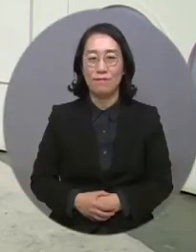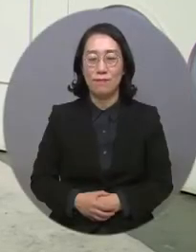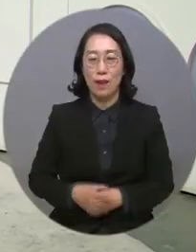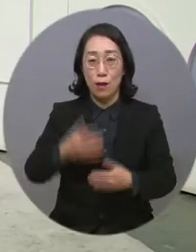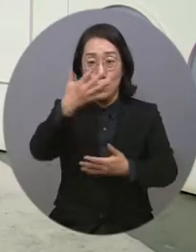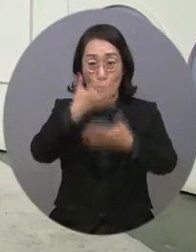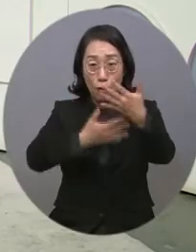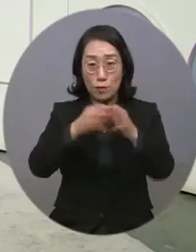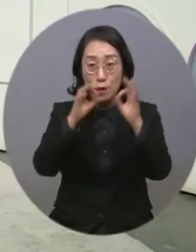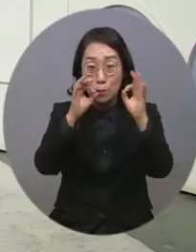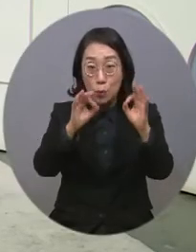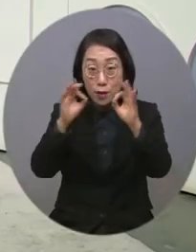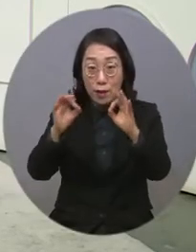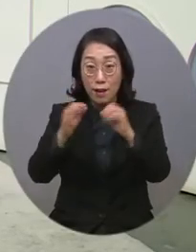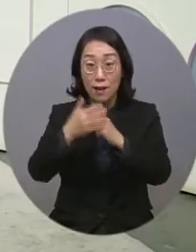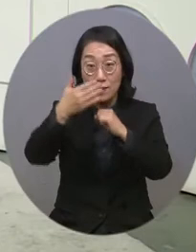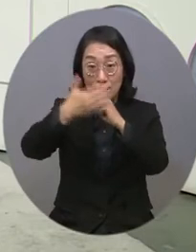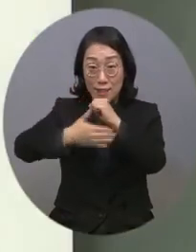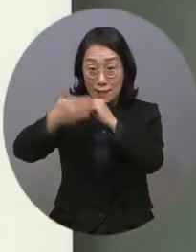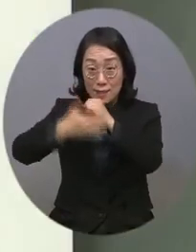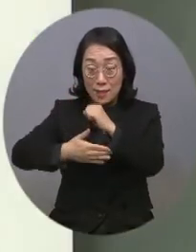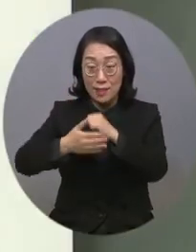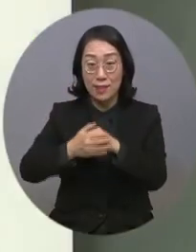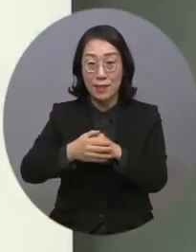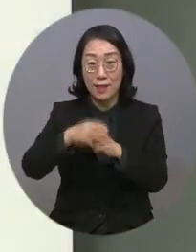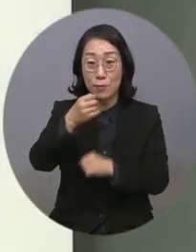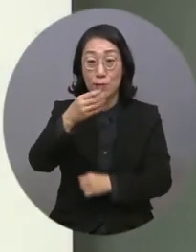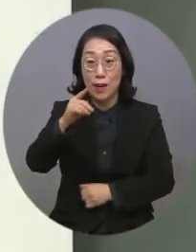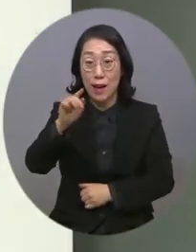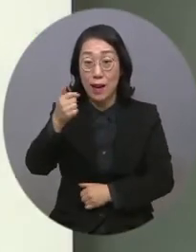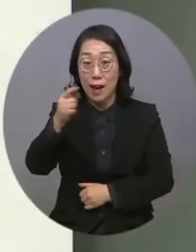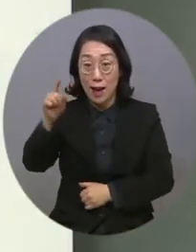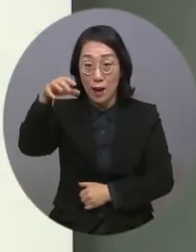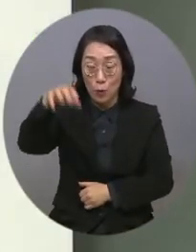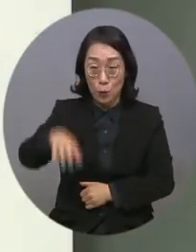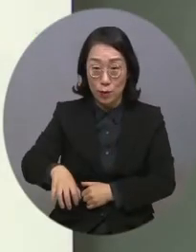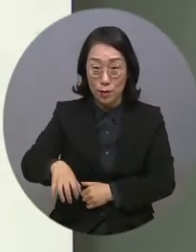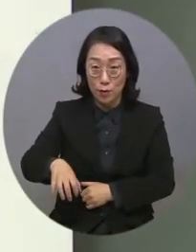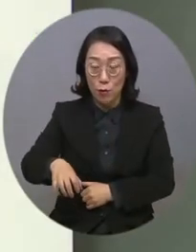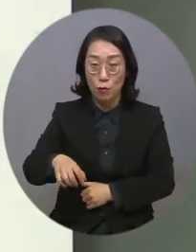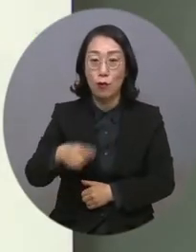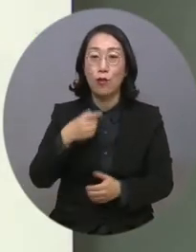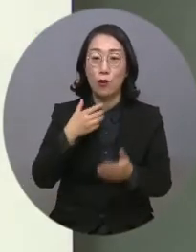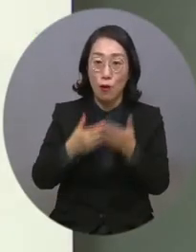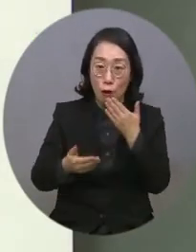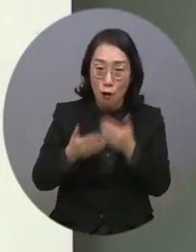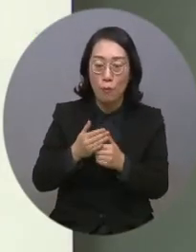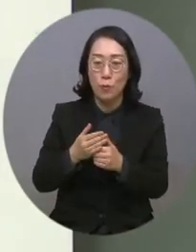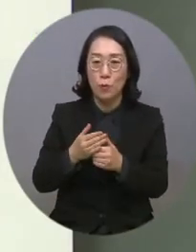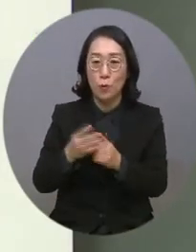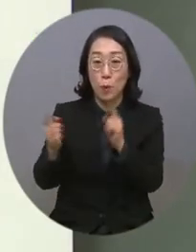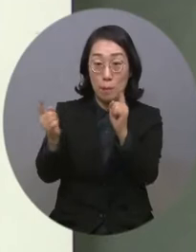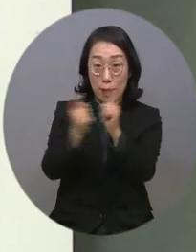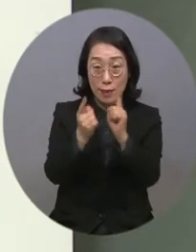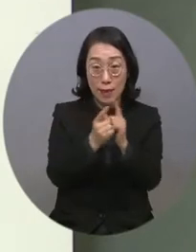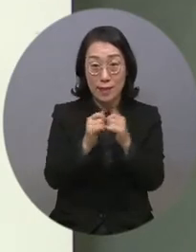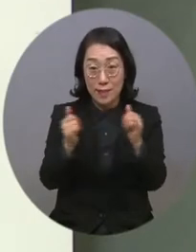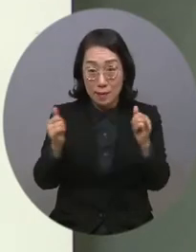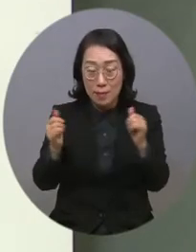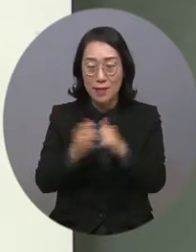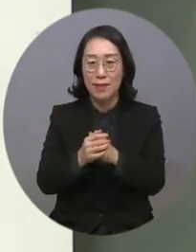영상을 보니까 주로 이제 프라하에서 활동한 모습이라든가 프라하의 시민들과의